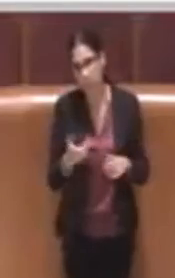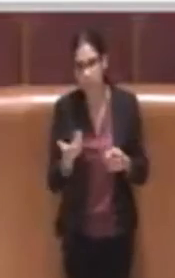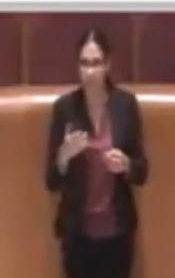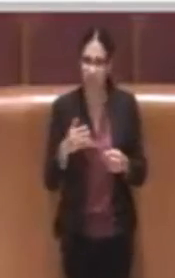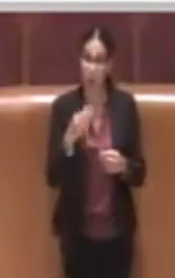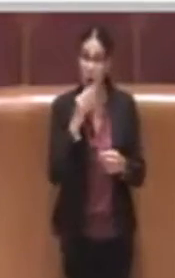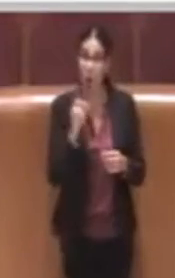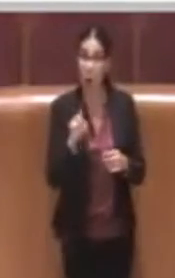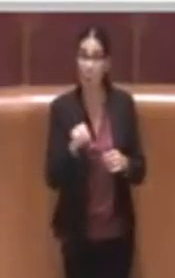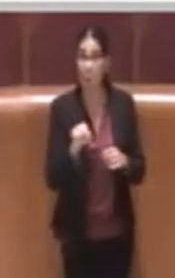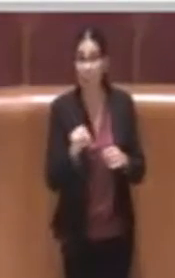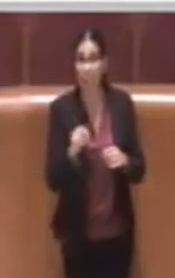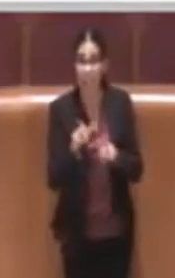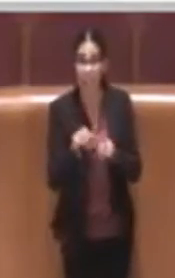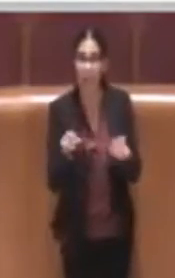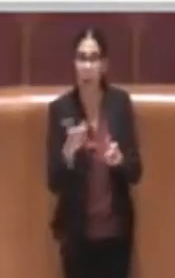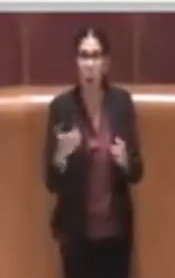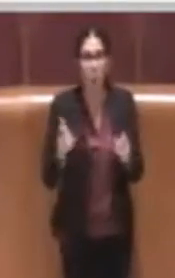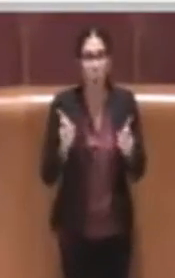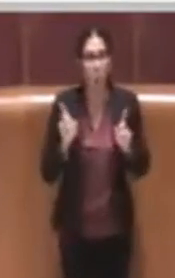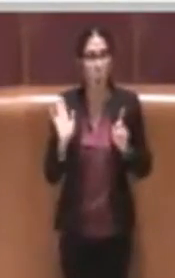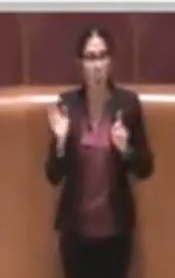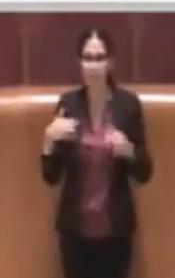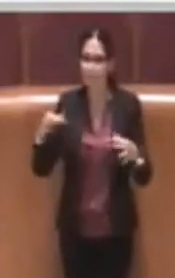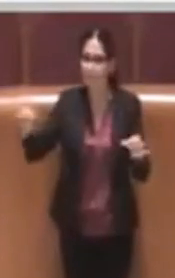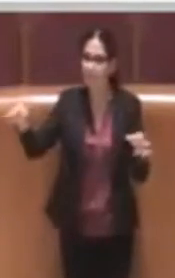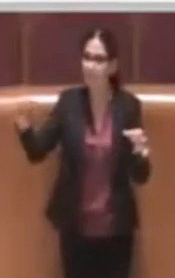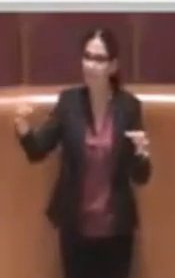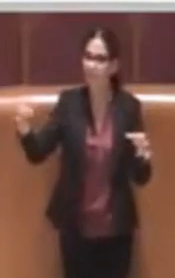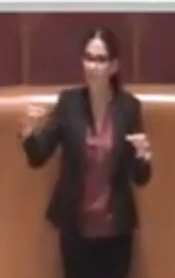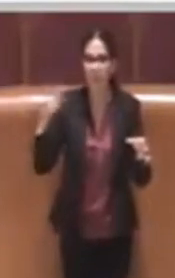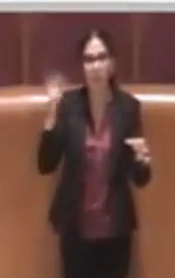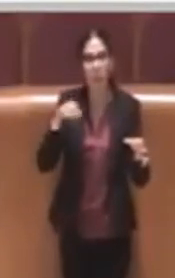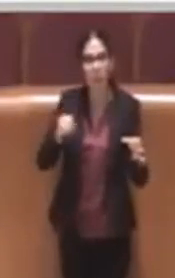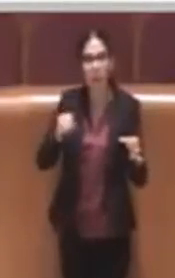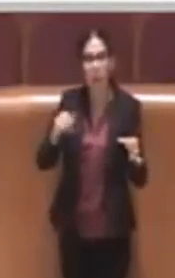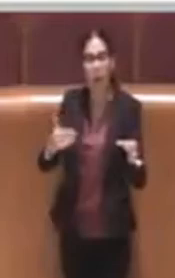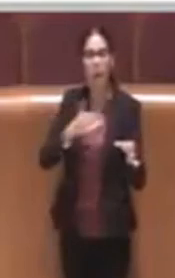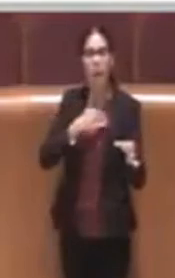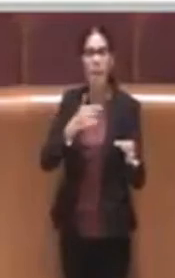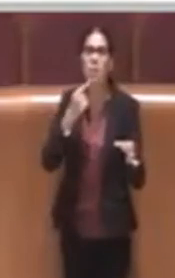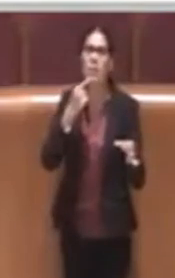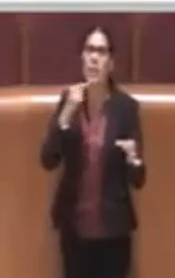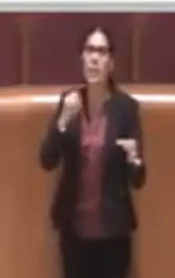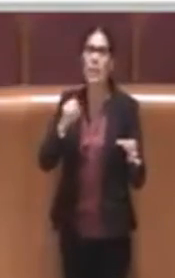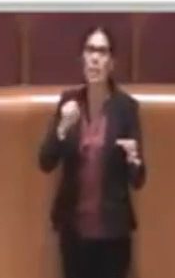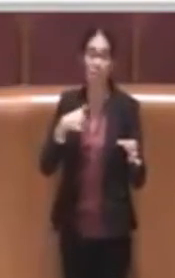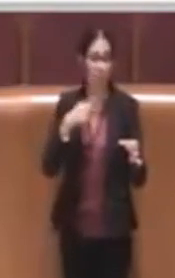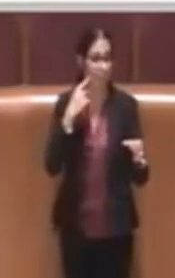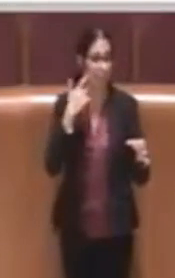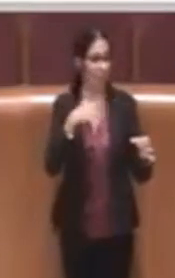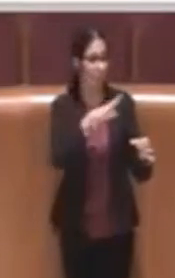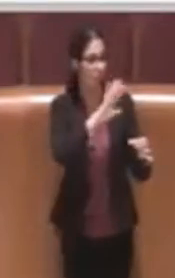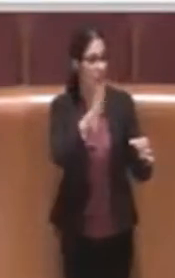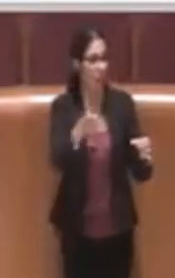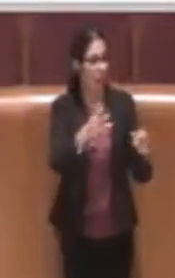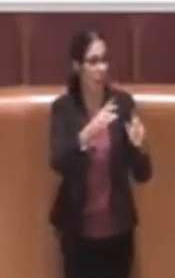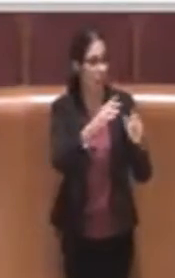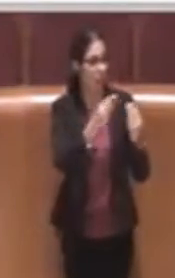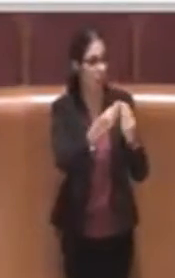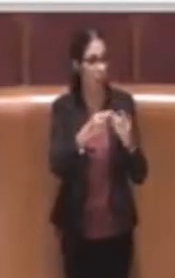difendono narrando carte alla mano che la responsabilità appartiene, e ho sentito altri colleghi parlarne, a